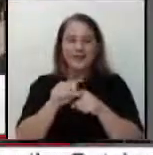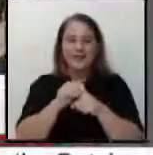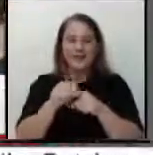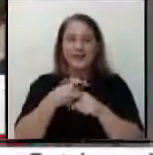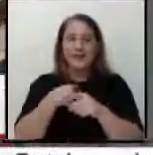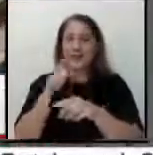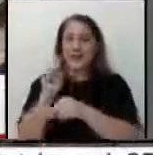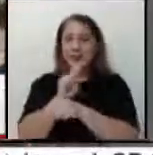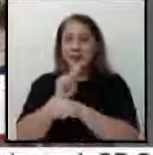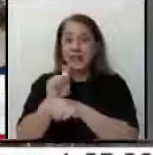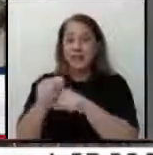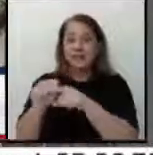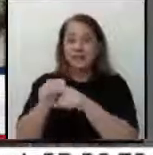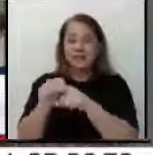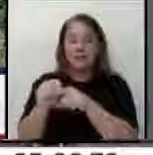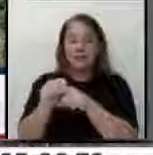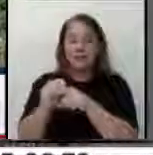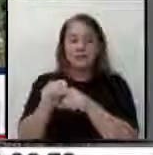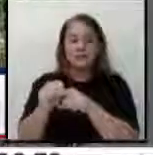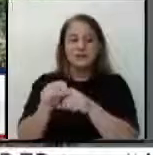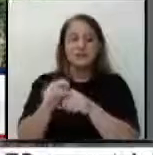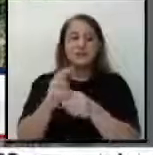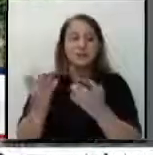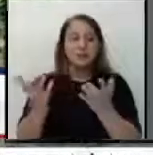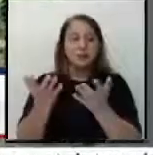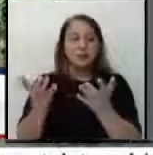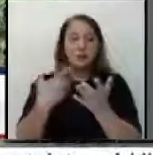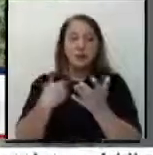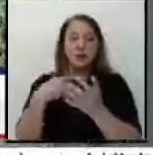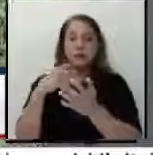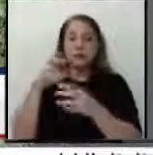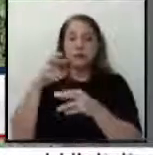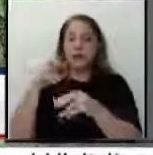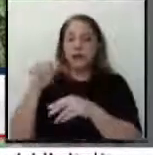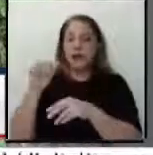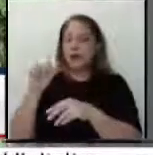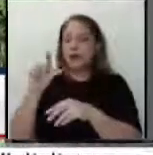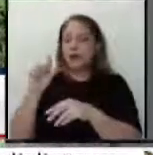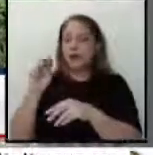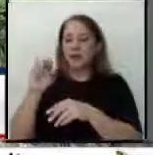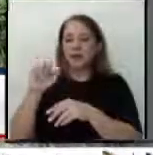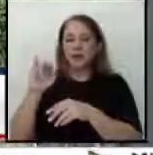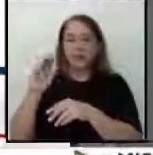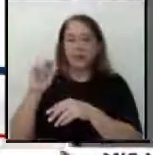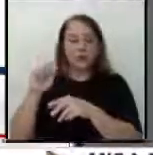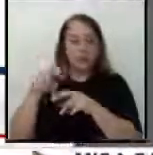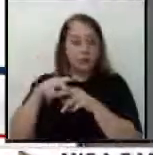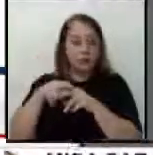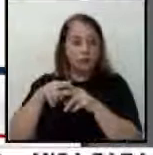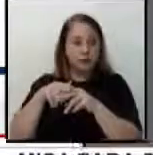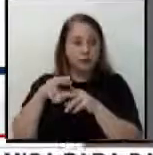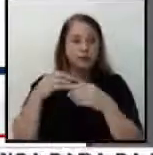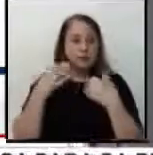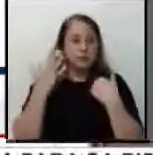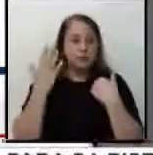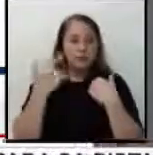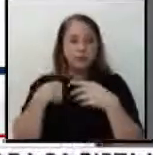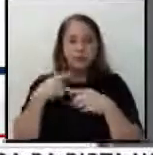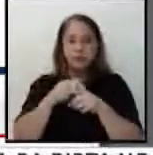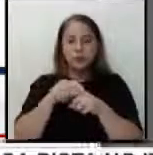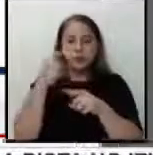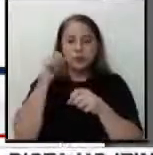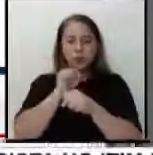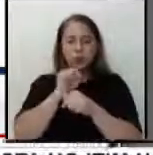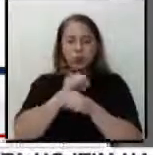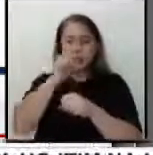and Skills Development Authority o TESDA sa bayan ng Alaminos sa Pangasinan. Isinagawa ang mga Training for Work Scholarship